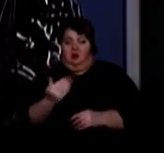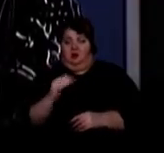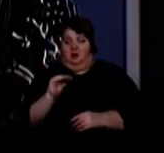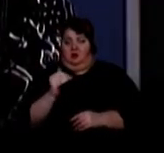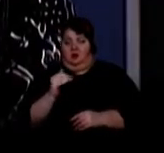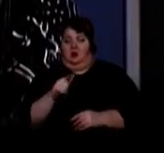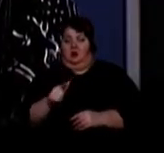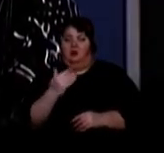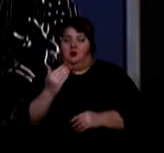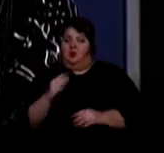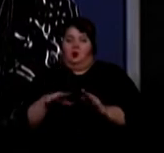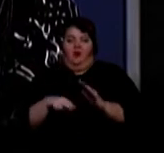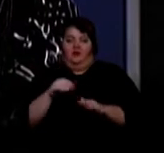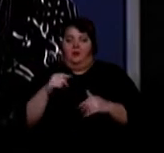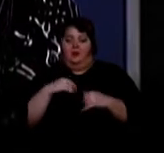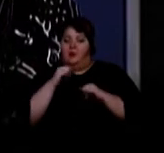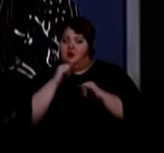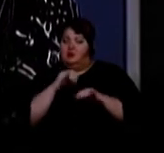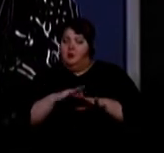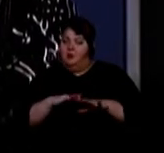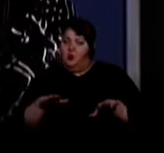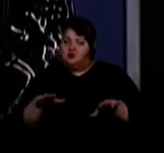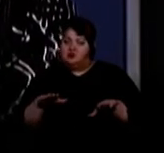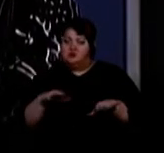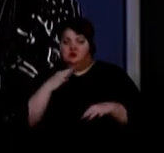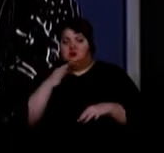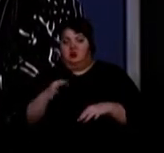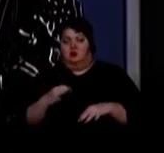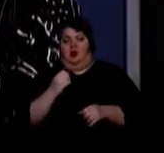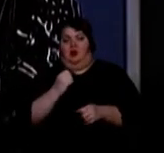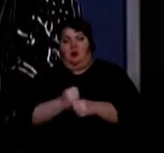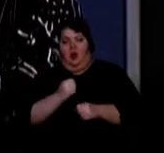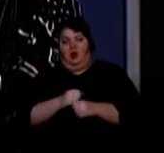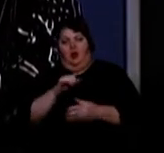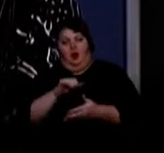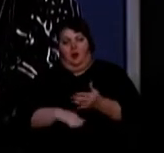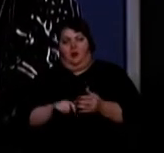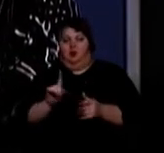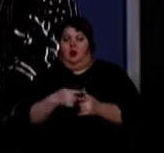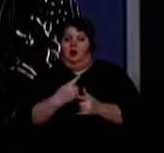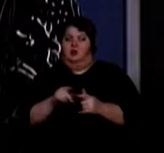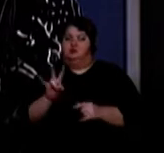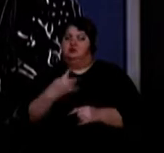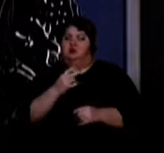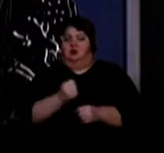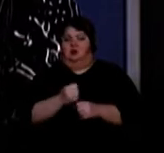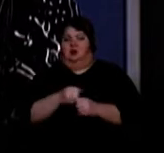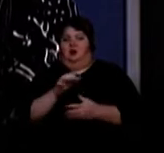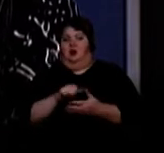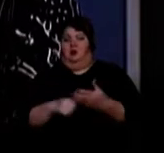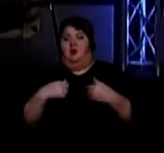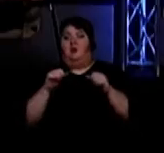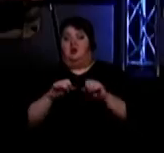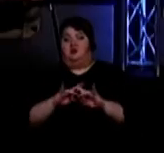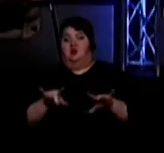це її вибір. Ми не можемо сказати їй, делай или не делай аборта. Все, що ми можемо розказати